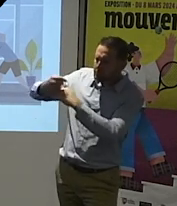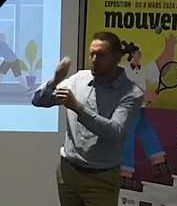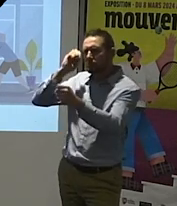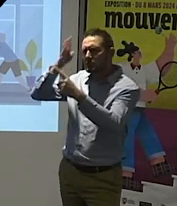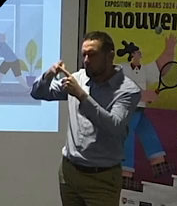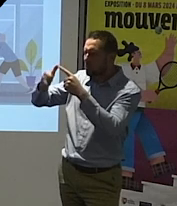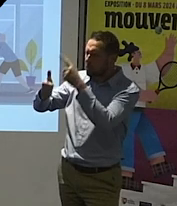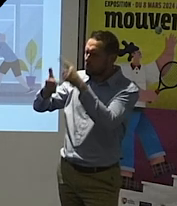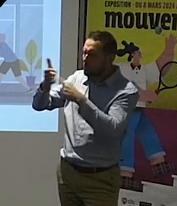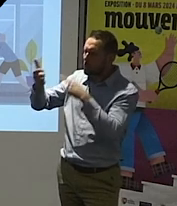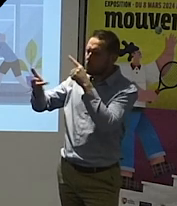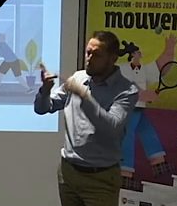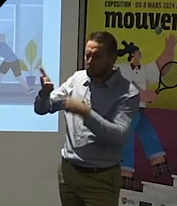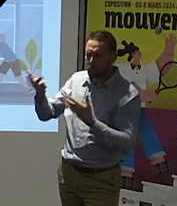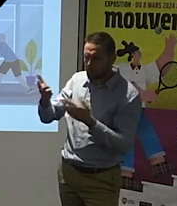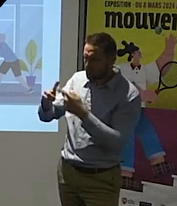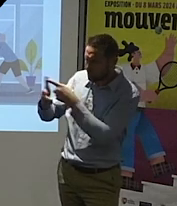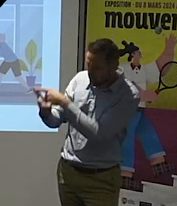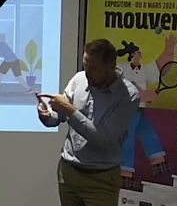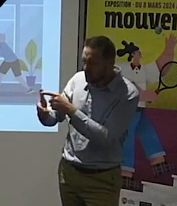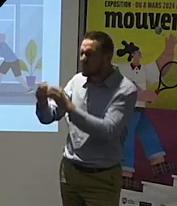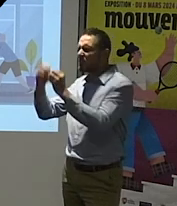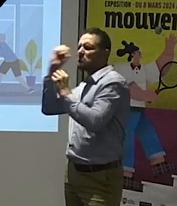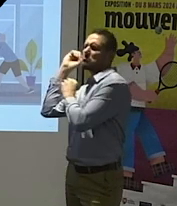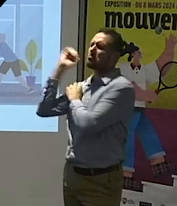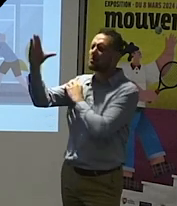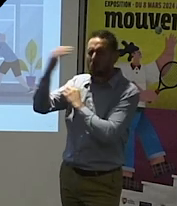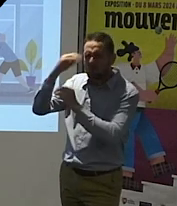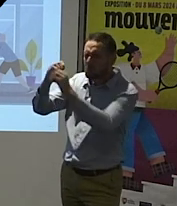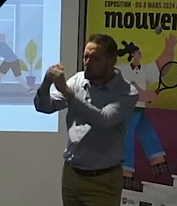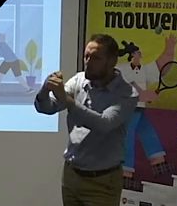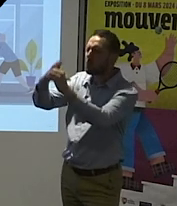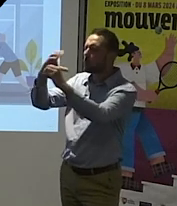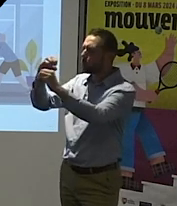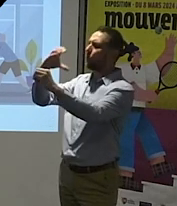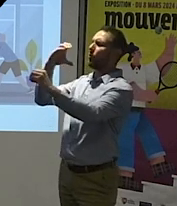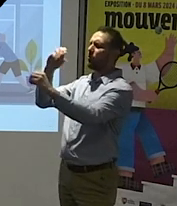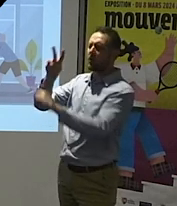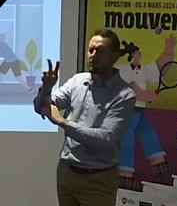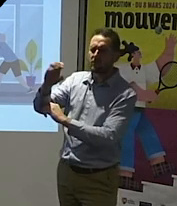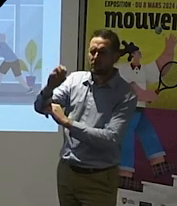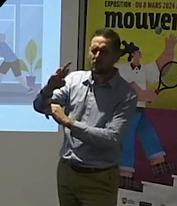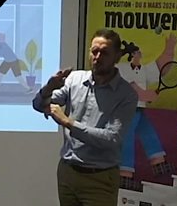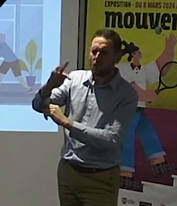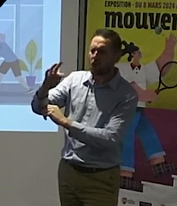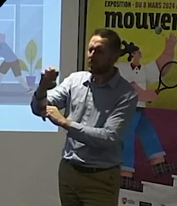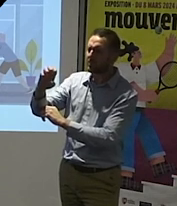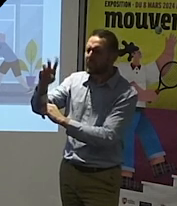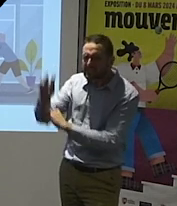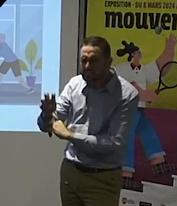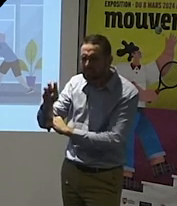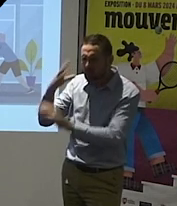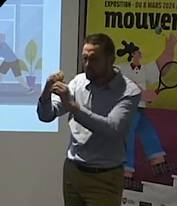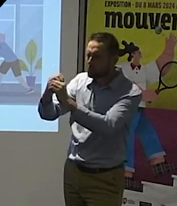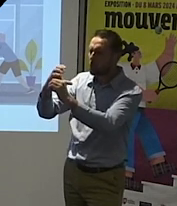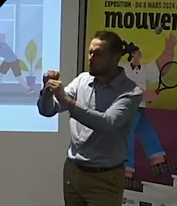mission, c'était le lancer du vortex. Alors, je ne sais pas si vous connaissez le vortex, ce ballon ovale là,